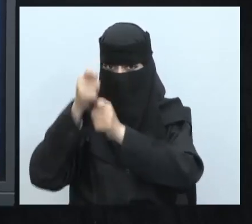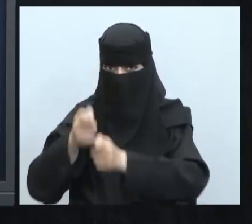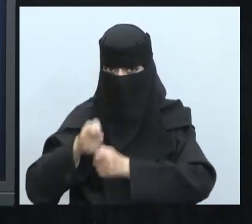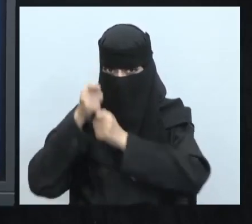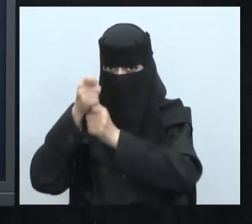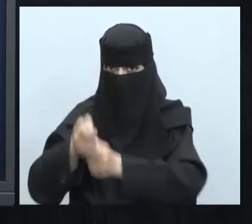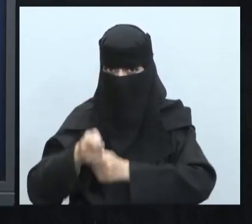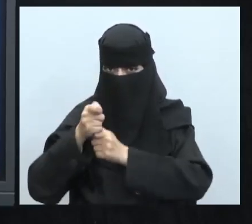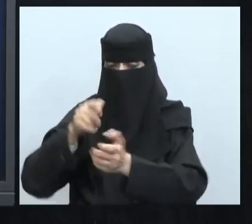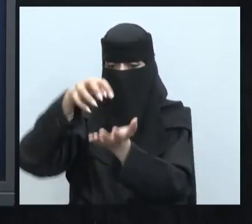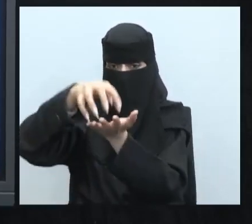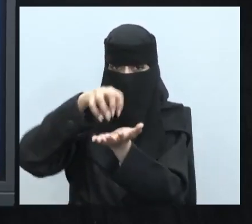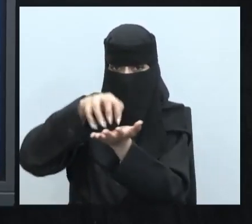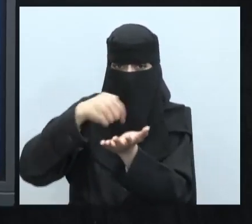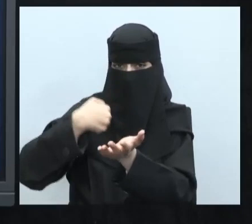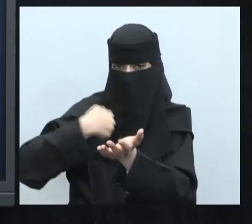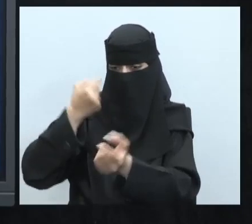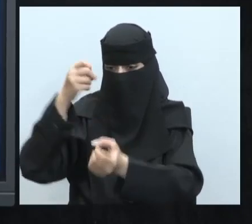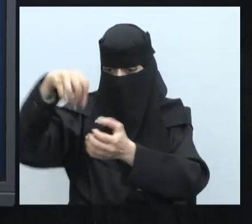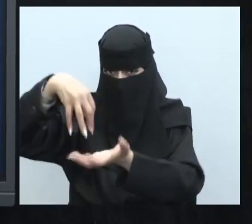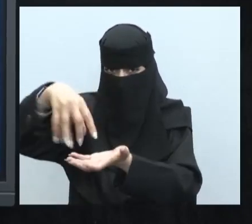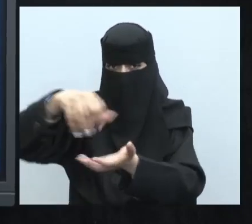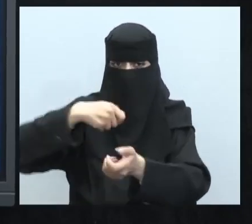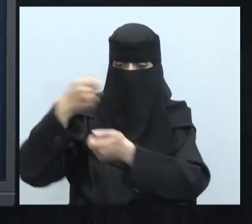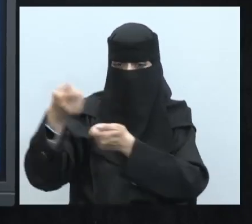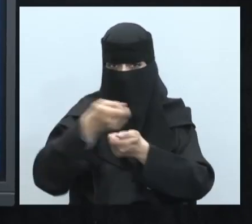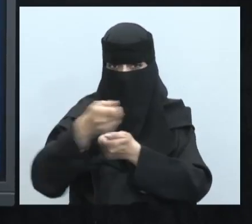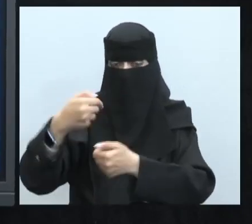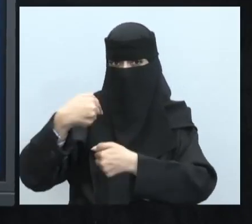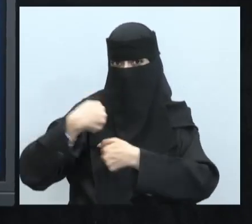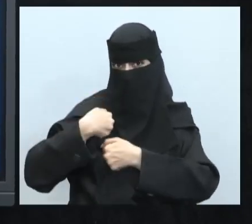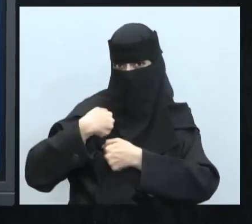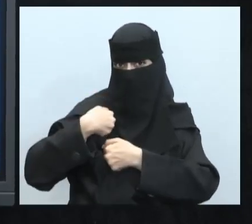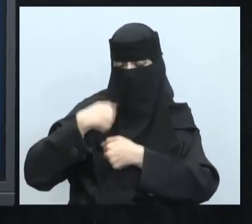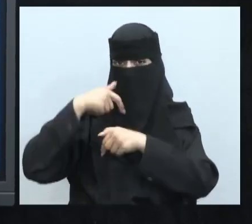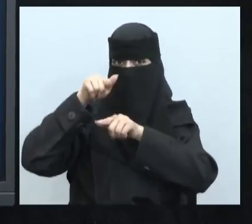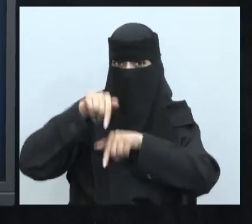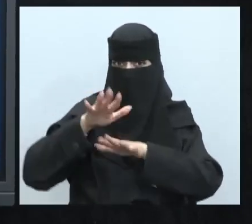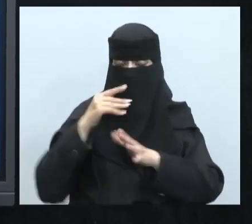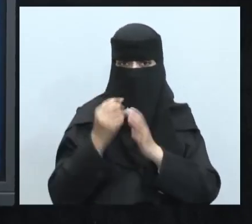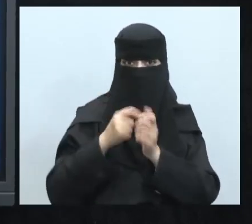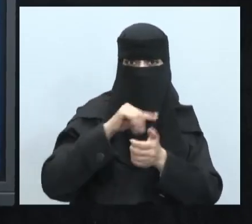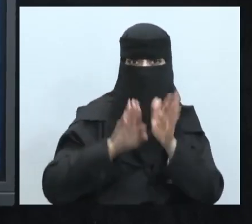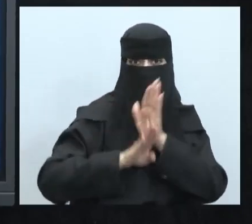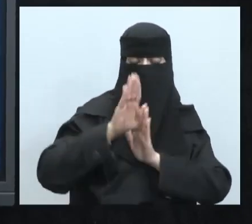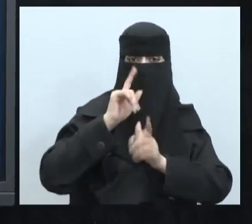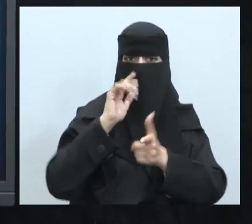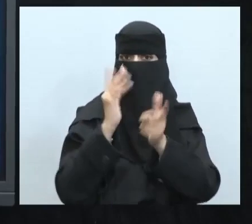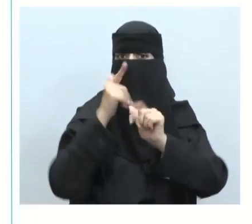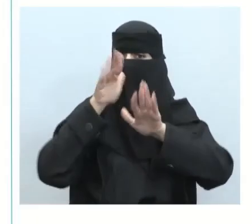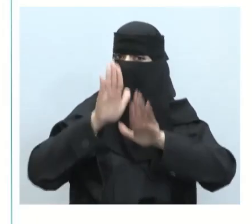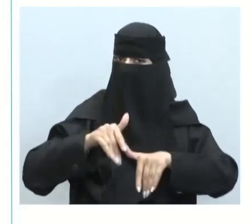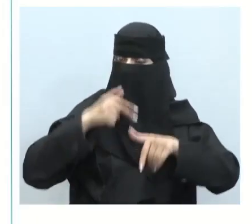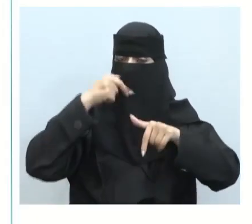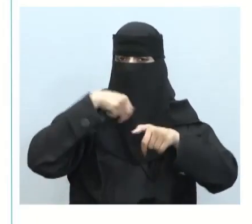اليدويه او بالعمال يحرثون ويعملون ولكن مع وجود هذه الاله واكتشاف هذه الاله اذا اصبح